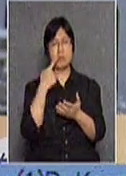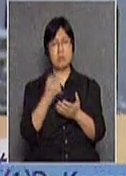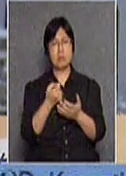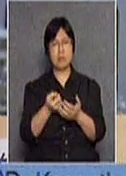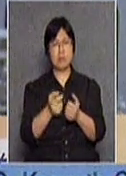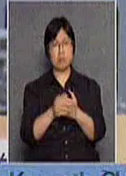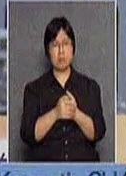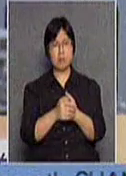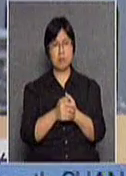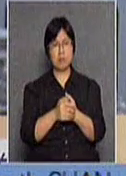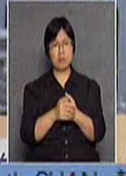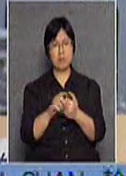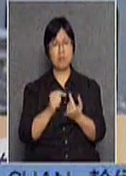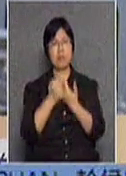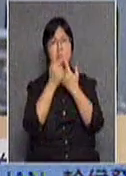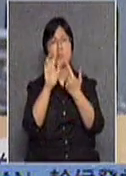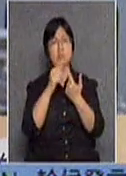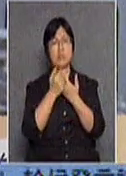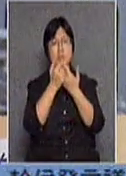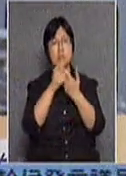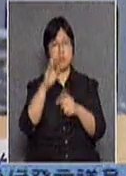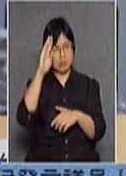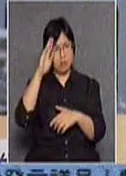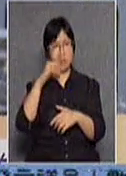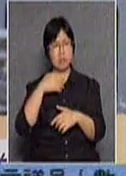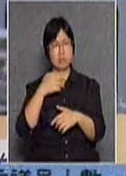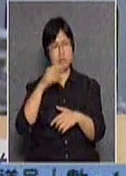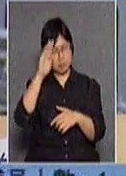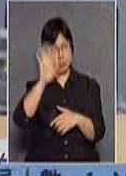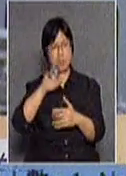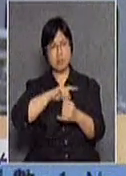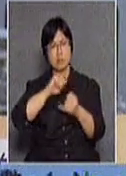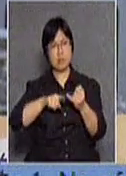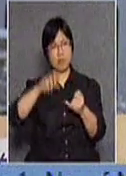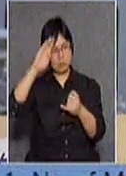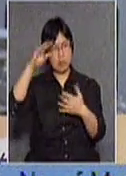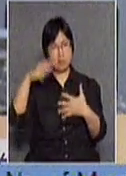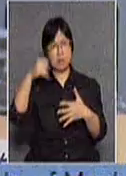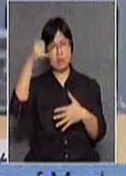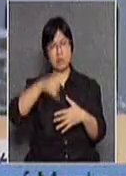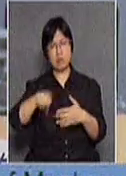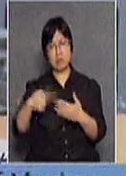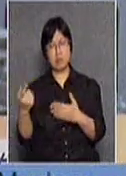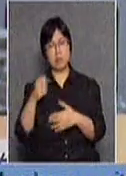嗱，主席，我唔同你拗啦。我又道歉又唔道歉，最後尾都道歉啦，係咁先啦。下個講。